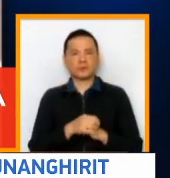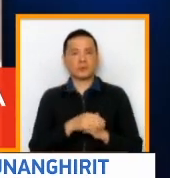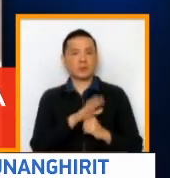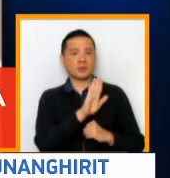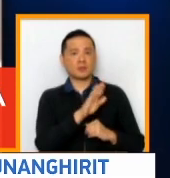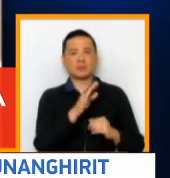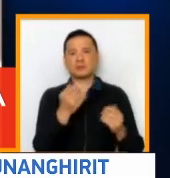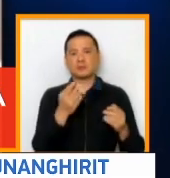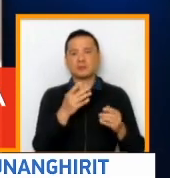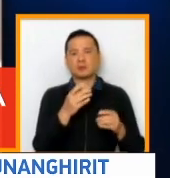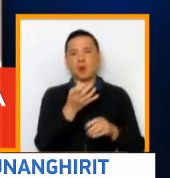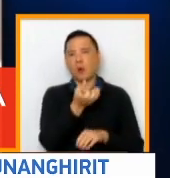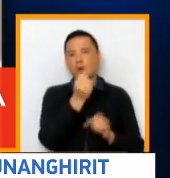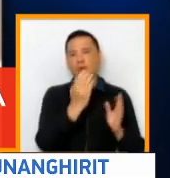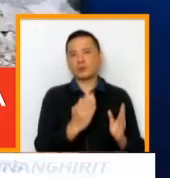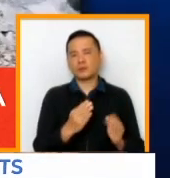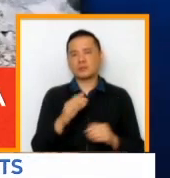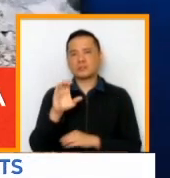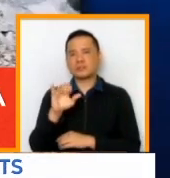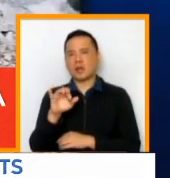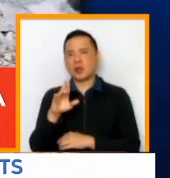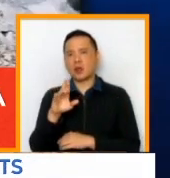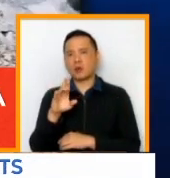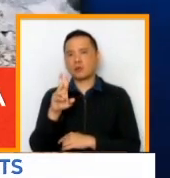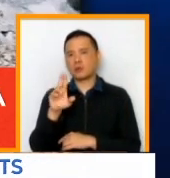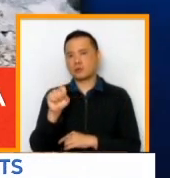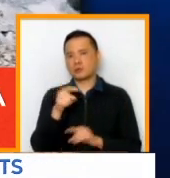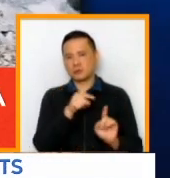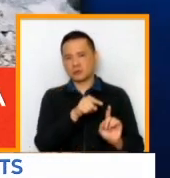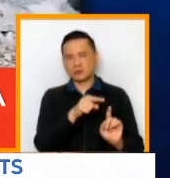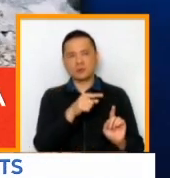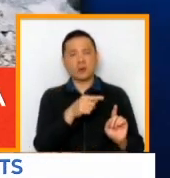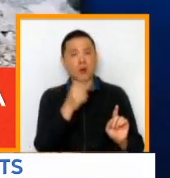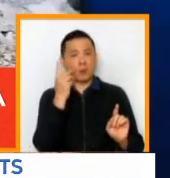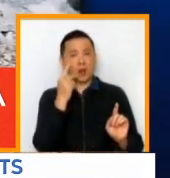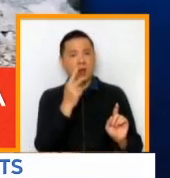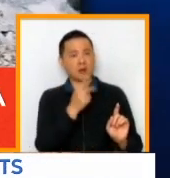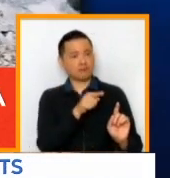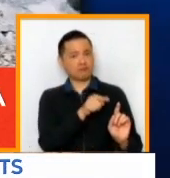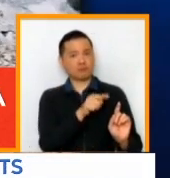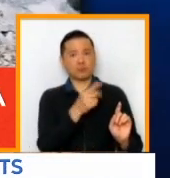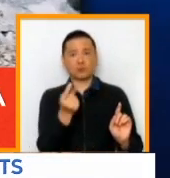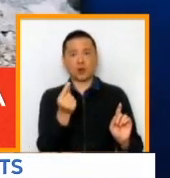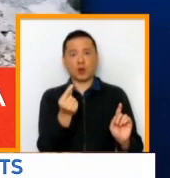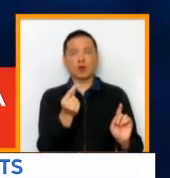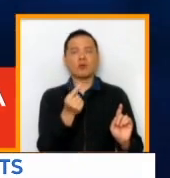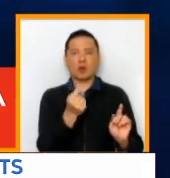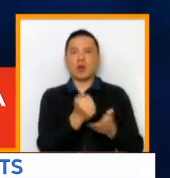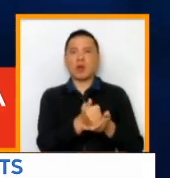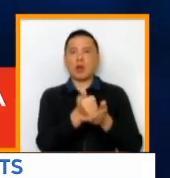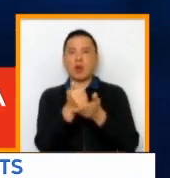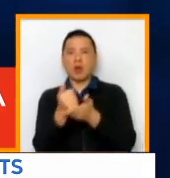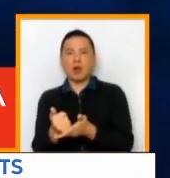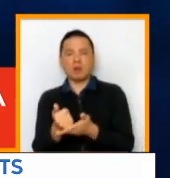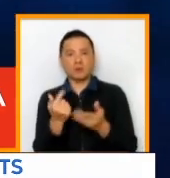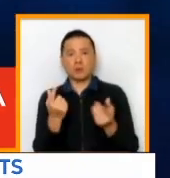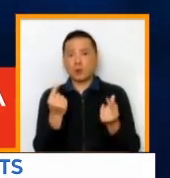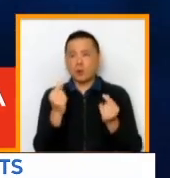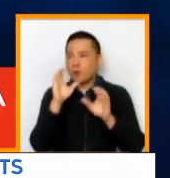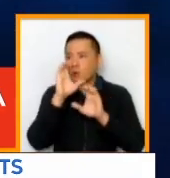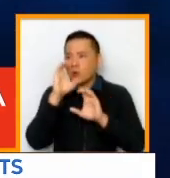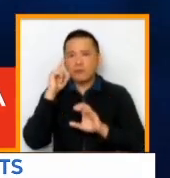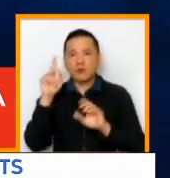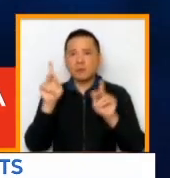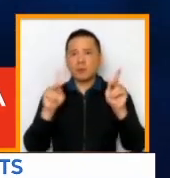Bakeng. Malaki kasi ang naitulong ni Zeus sa paghahanap ng dalawang nasawi sa isang landslide doon noong